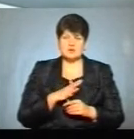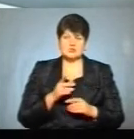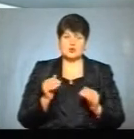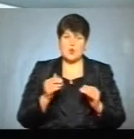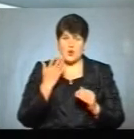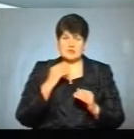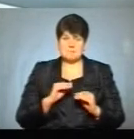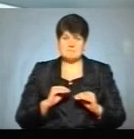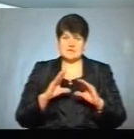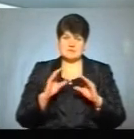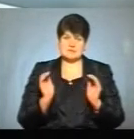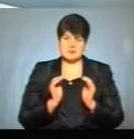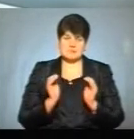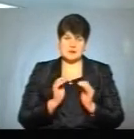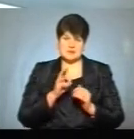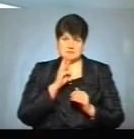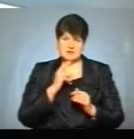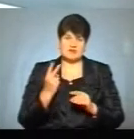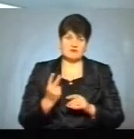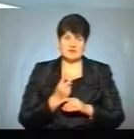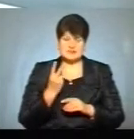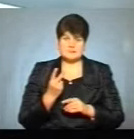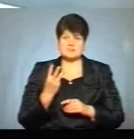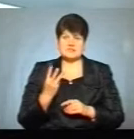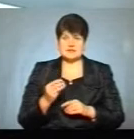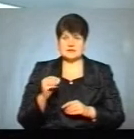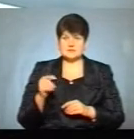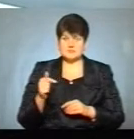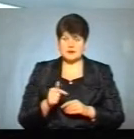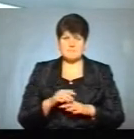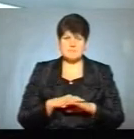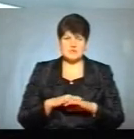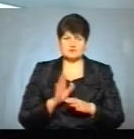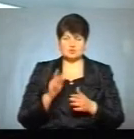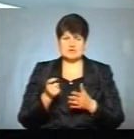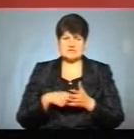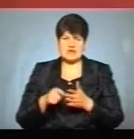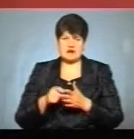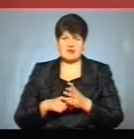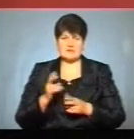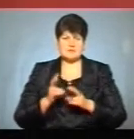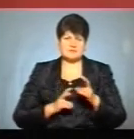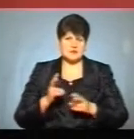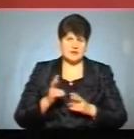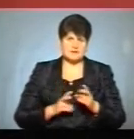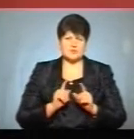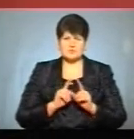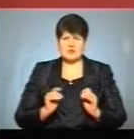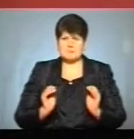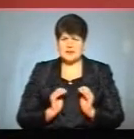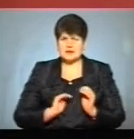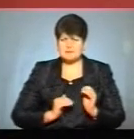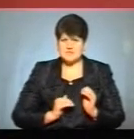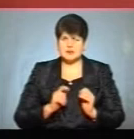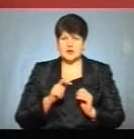заробітна плата в два рази, коли настало більше як 3 тисячі гривень, ну, говорили, що масово будуть закриватися підприємства, що особливо маленький бізнес, що